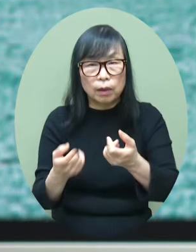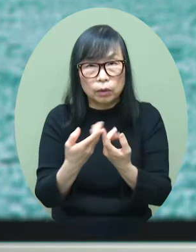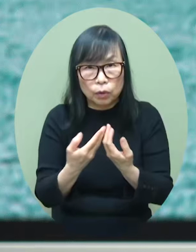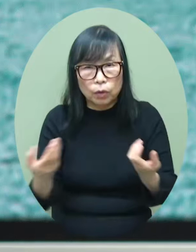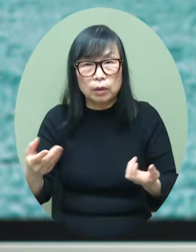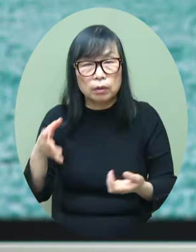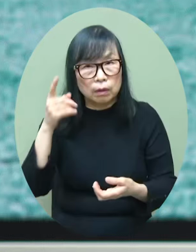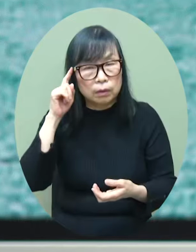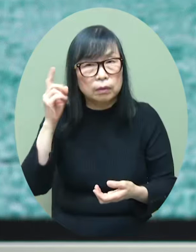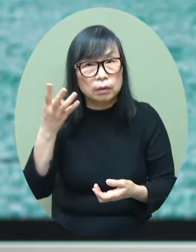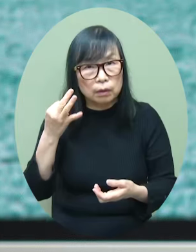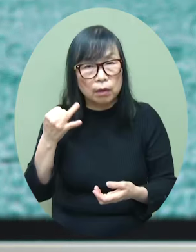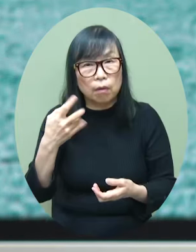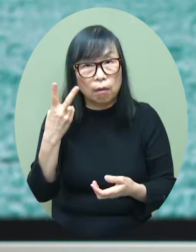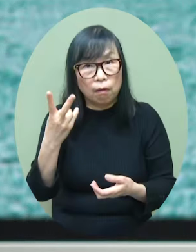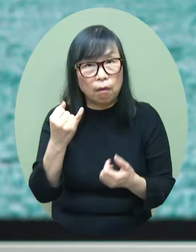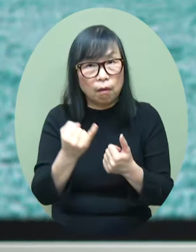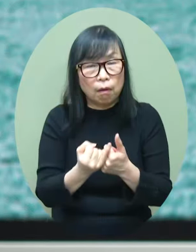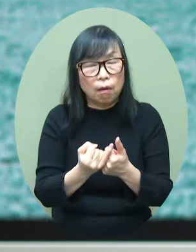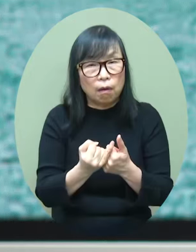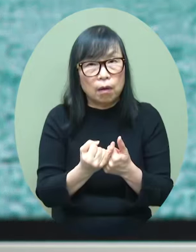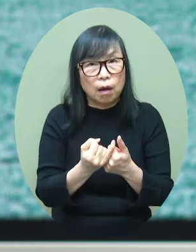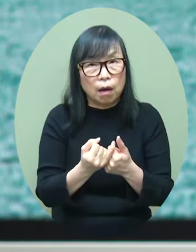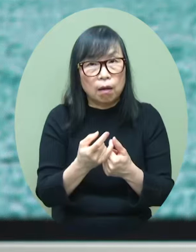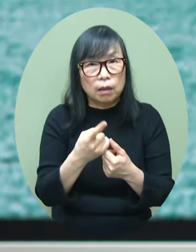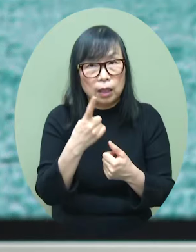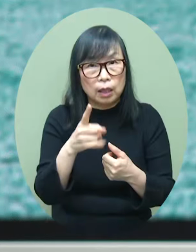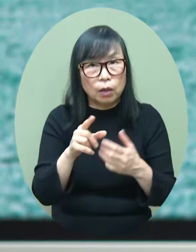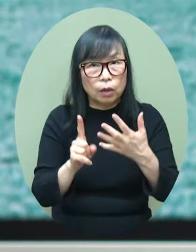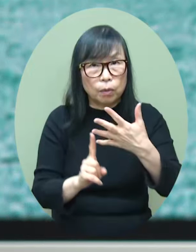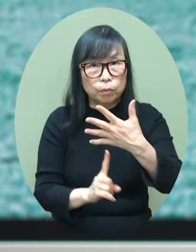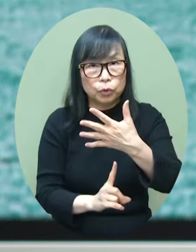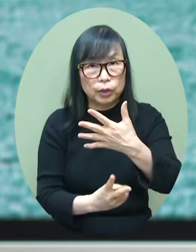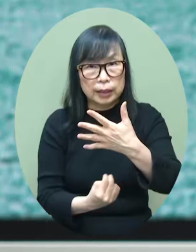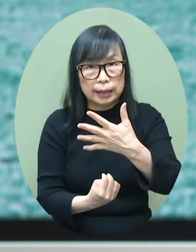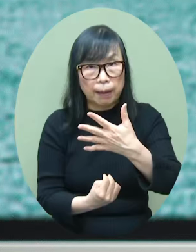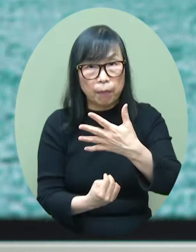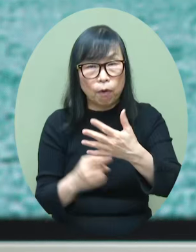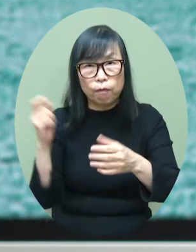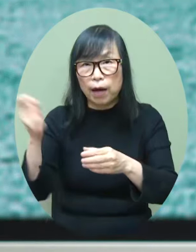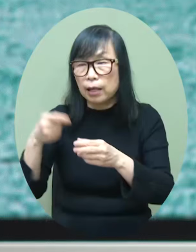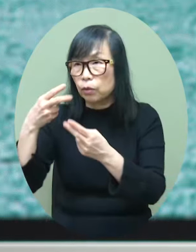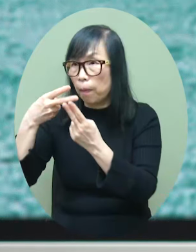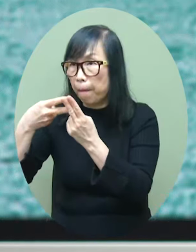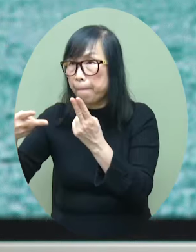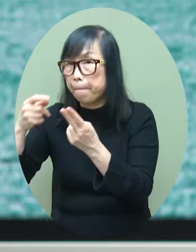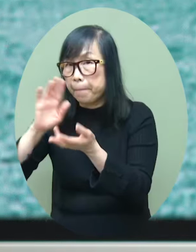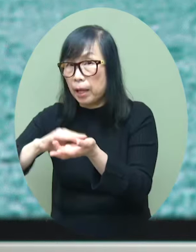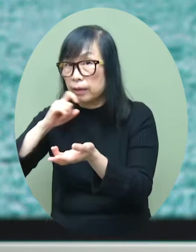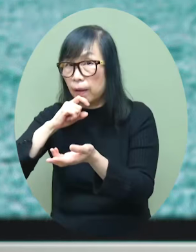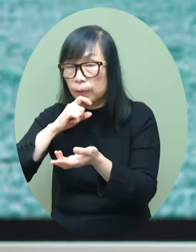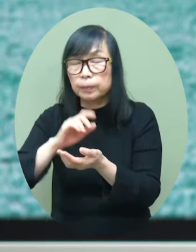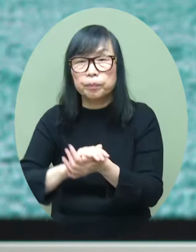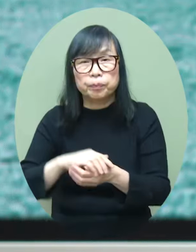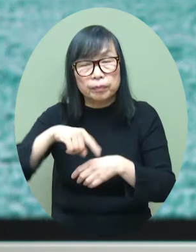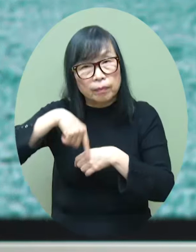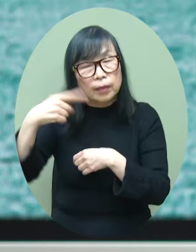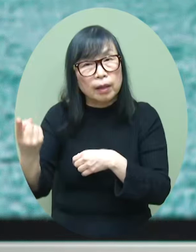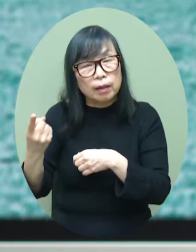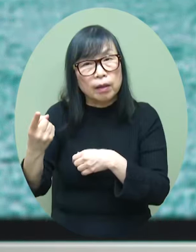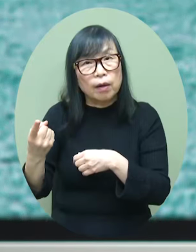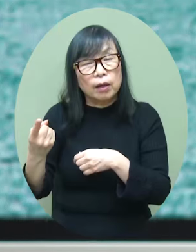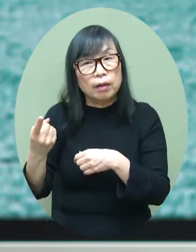嚇。咁但係嗰兩位學生，一個就係二十號快速陽性啦，咁另外一位